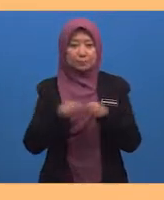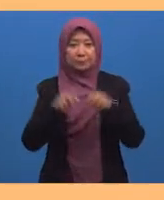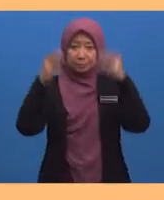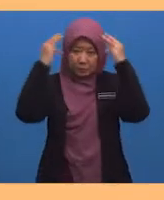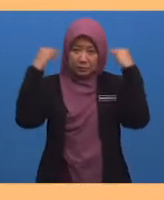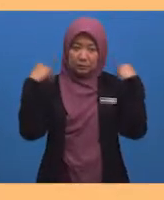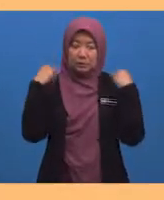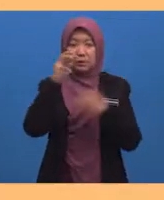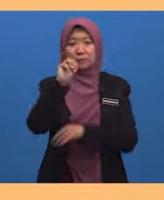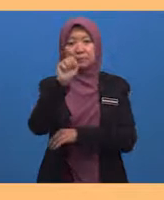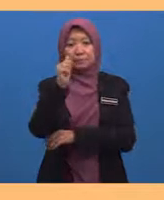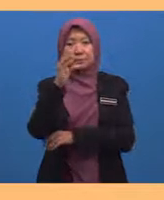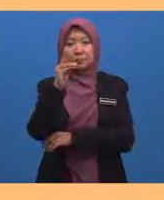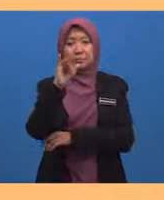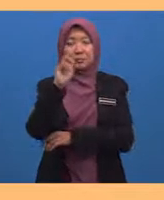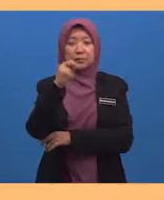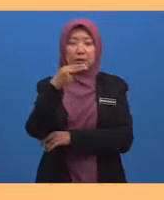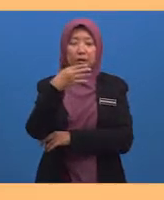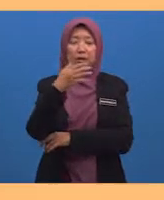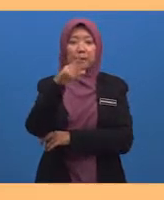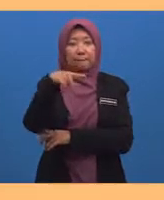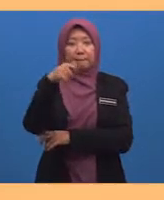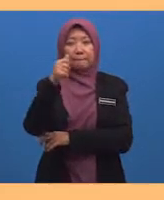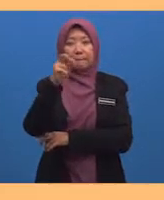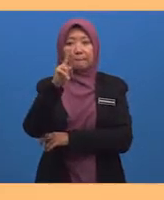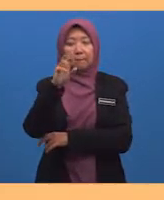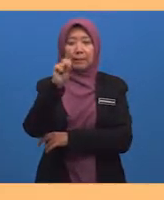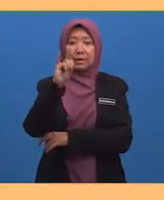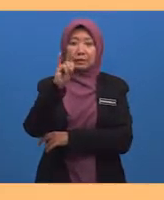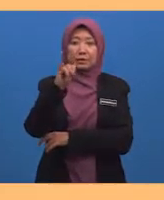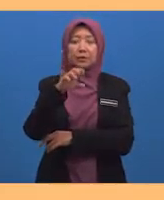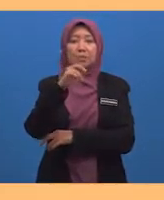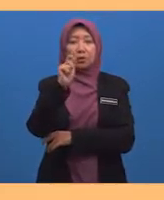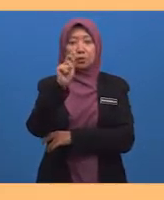Mekah, Madinah, Parsi, Turki dan India.